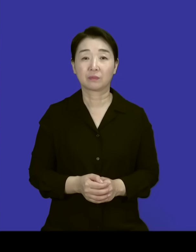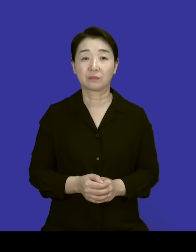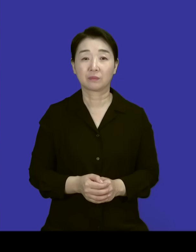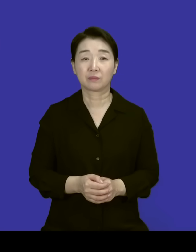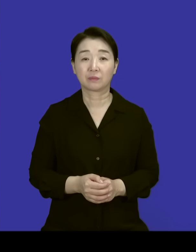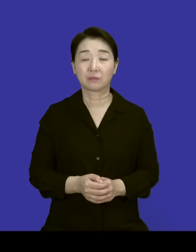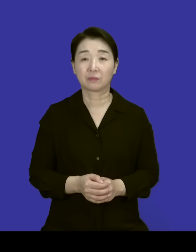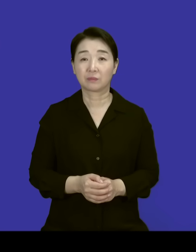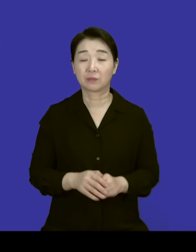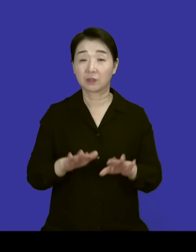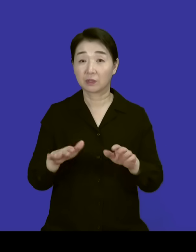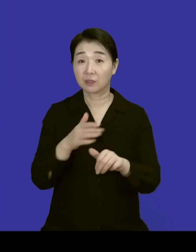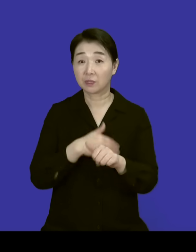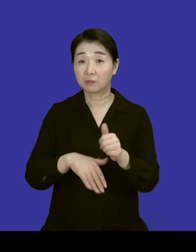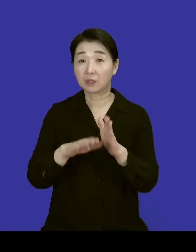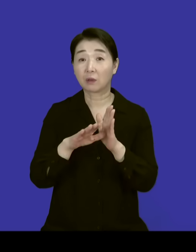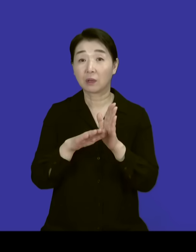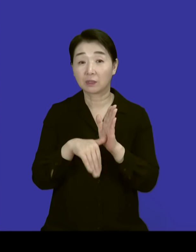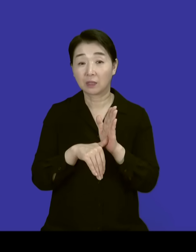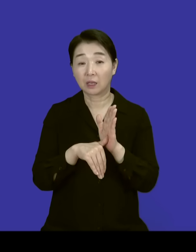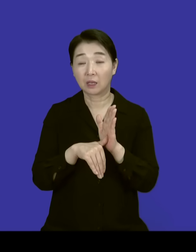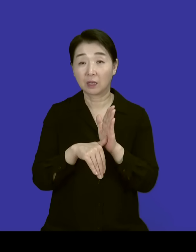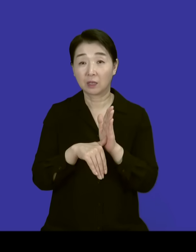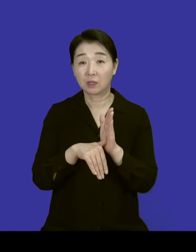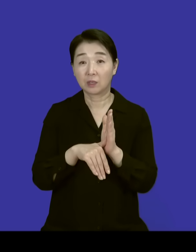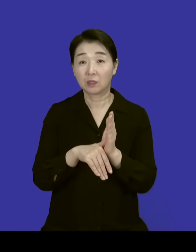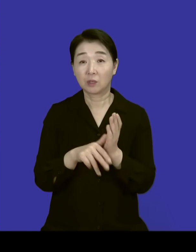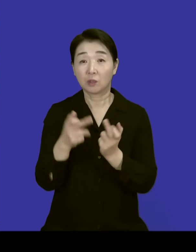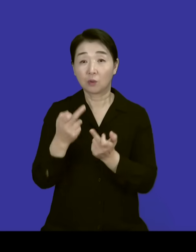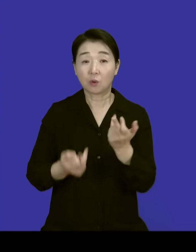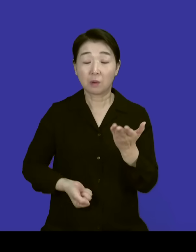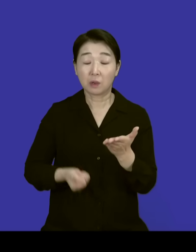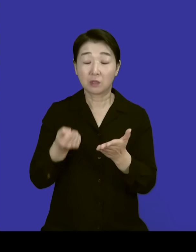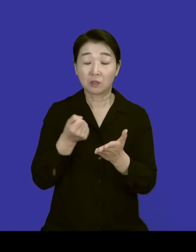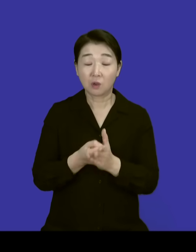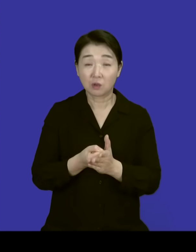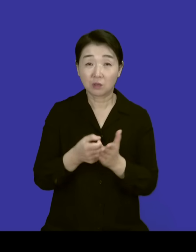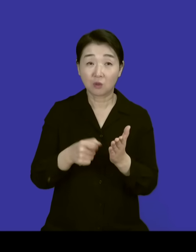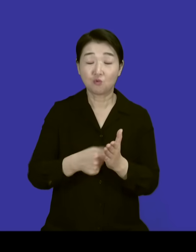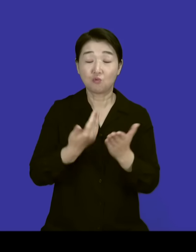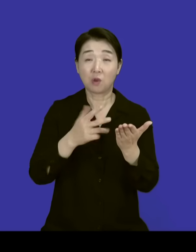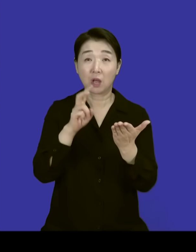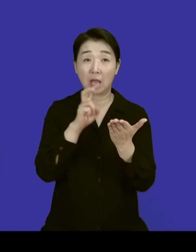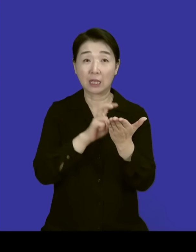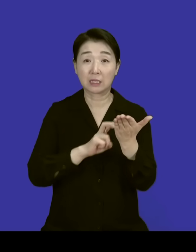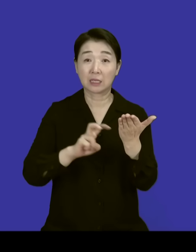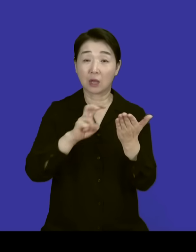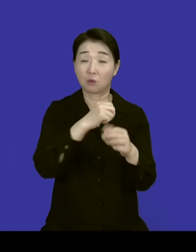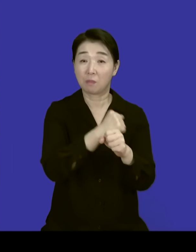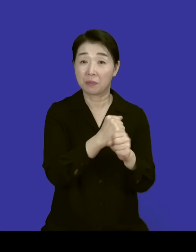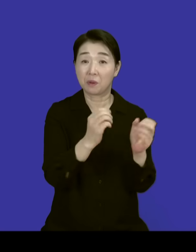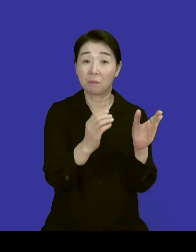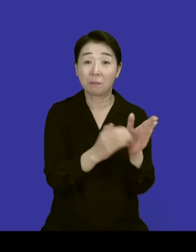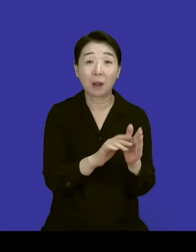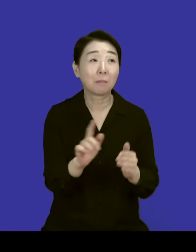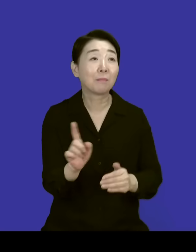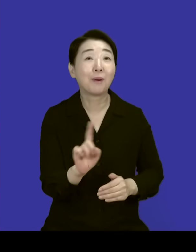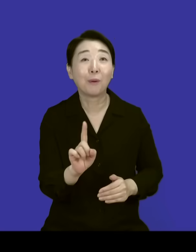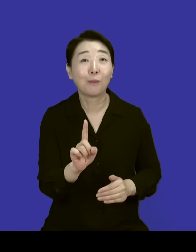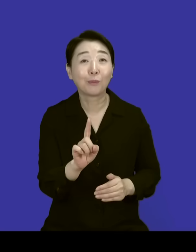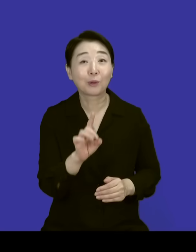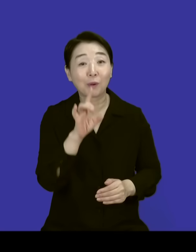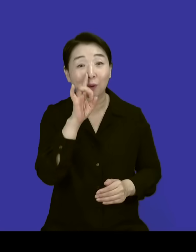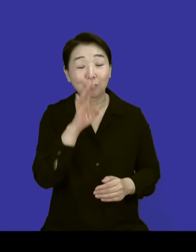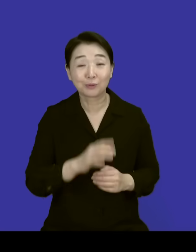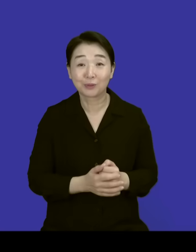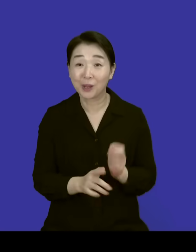이 상황에서 어떻게 지금의 용감한 형제 유명한 작곡가까지 완성이 되는지 너무 궁금하네요. 지금. 광고 하나 보고 올까요? 그럴까